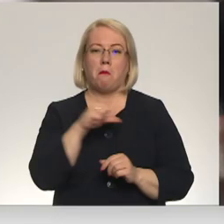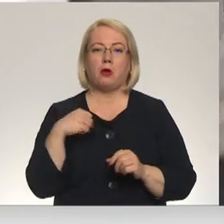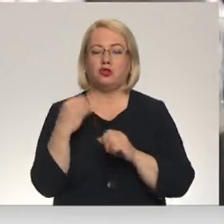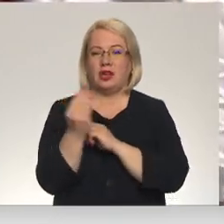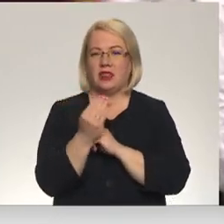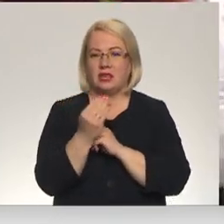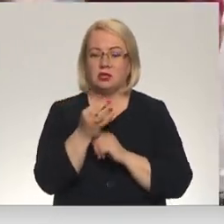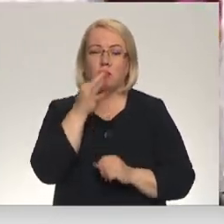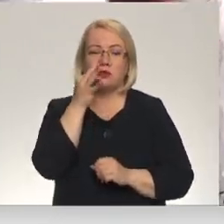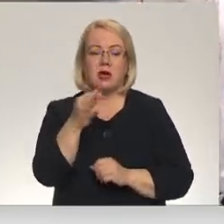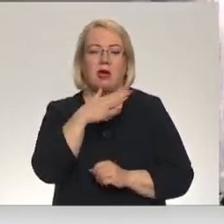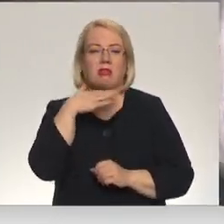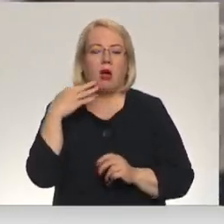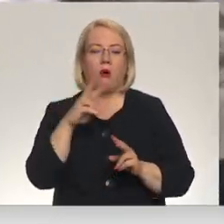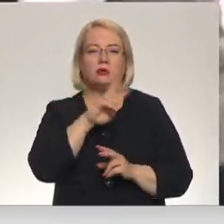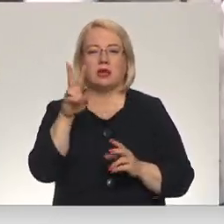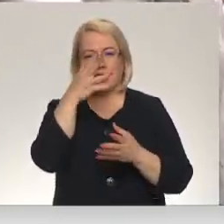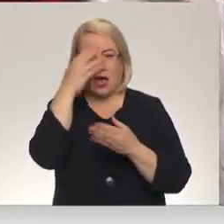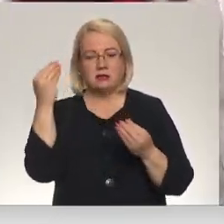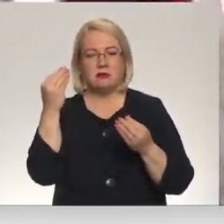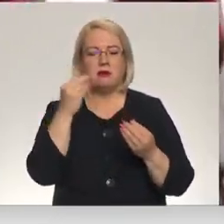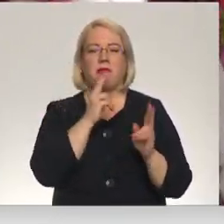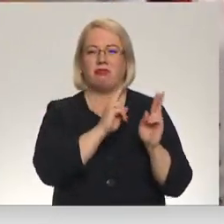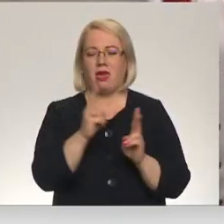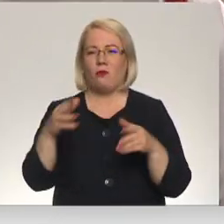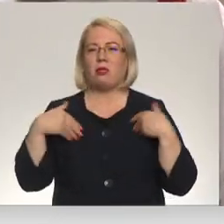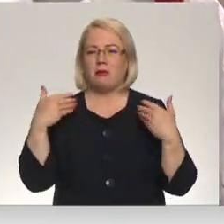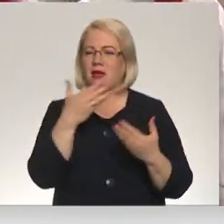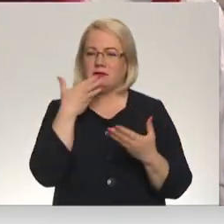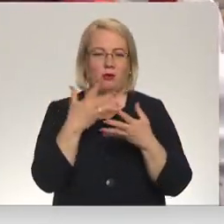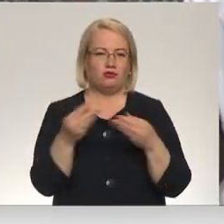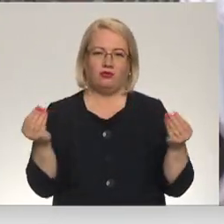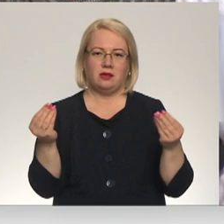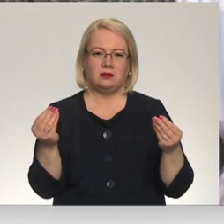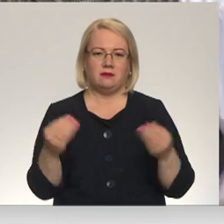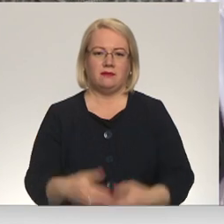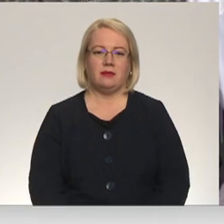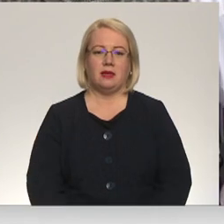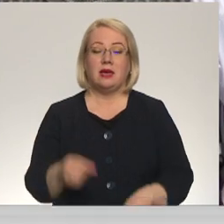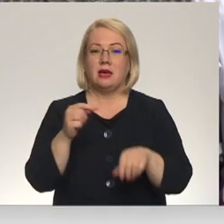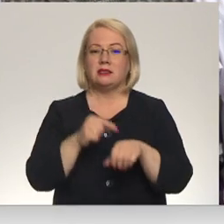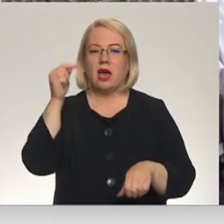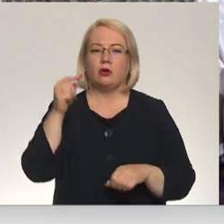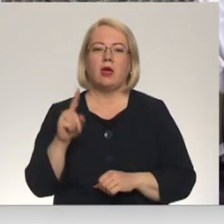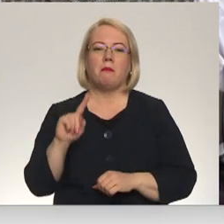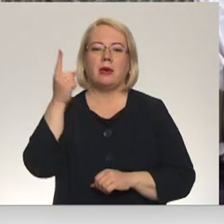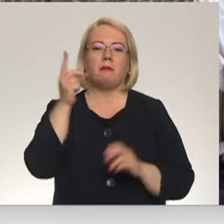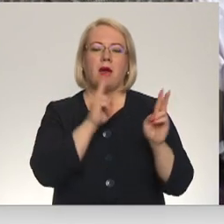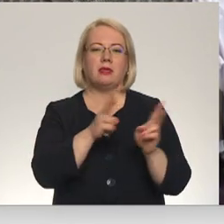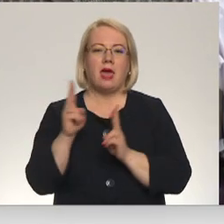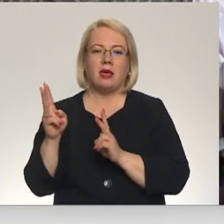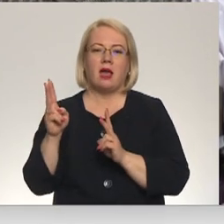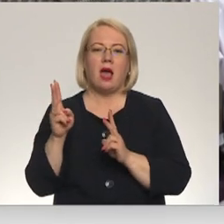ka daudz, kas esot piemirsies, bet dejot prieks gan neesot zudis. Sajūtām pirmajā dejā ir sevišķi,